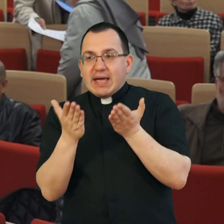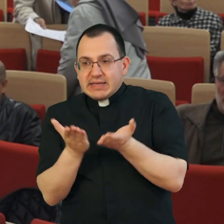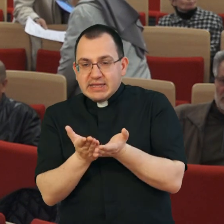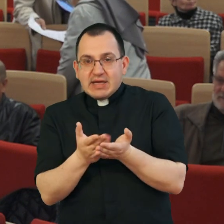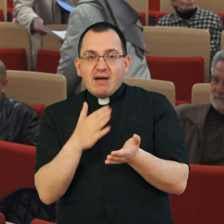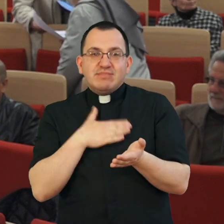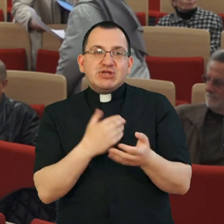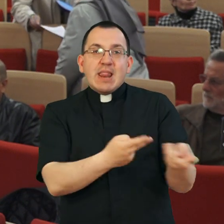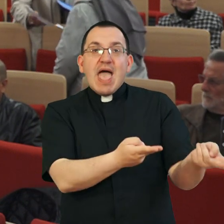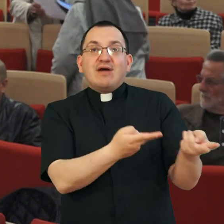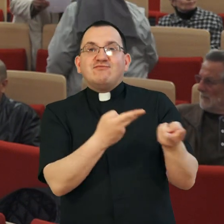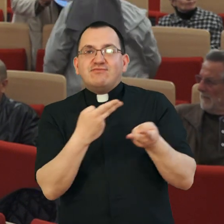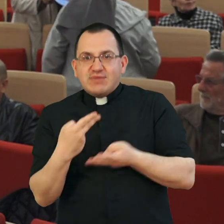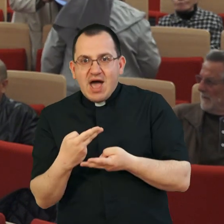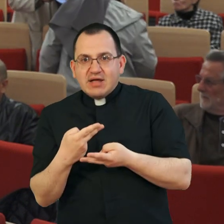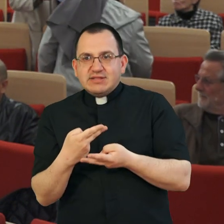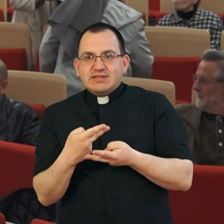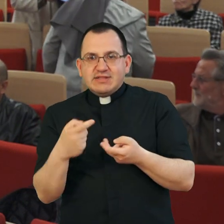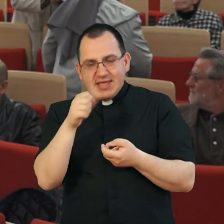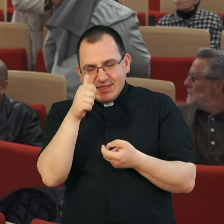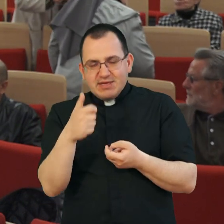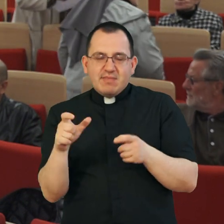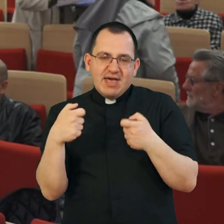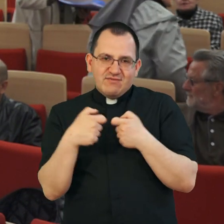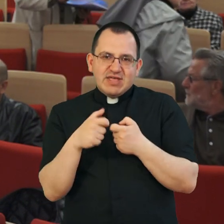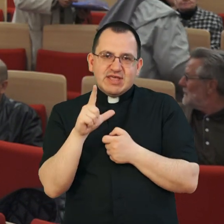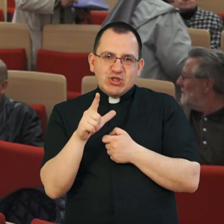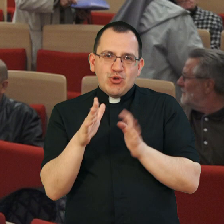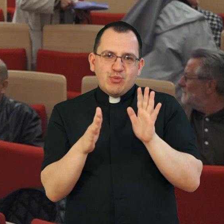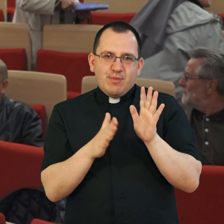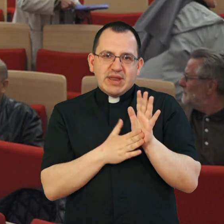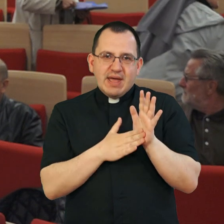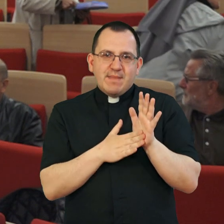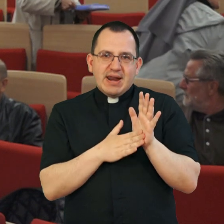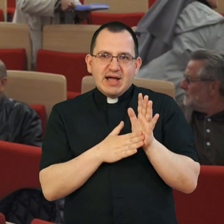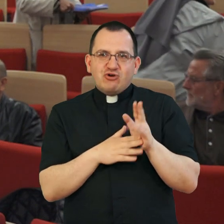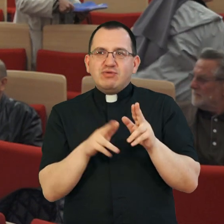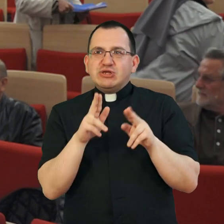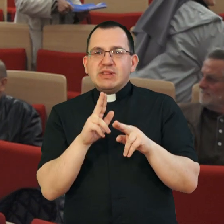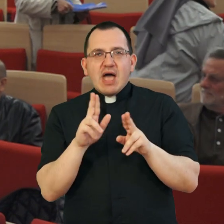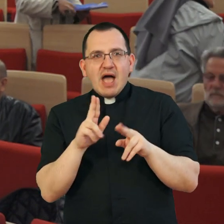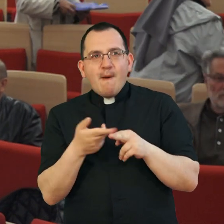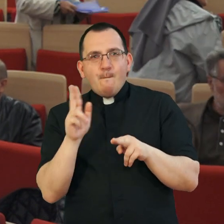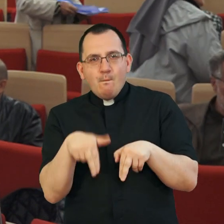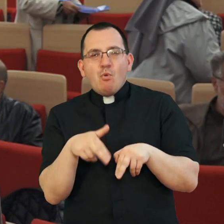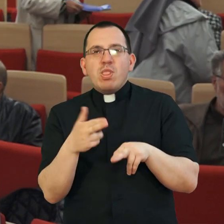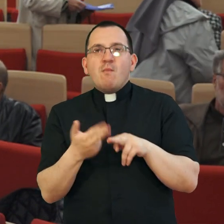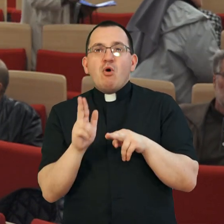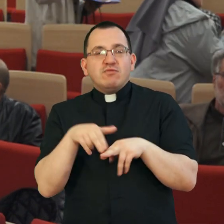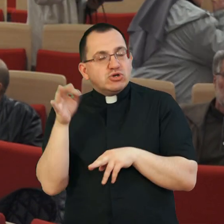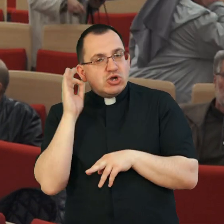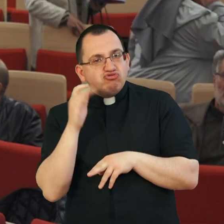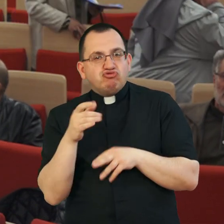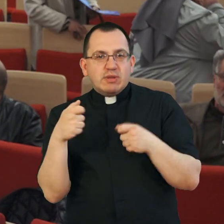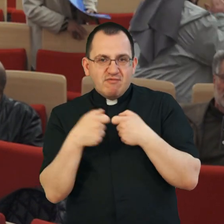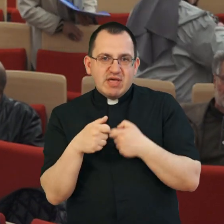ime, lik, djelo i radove Ljubomira Marakovića ponovo u javnu svijest i znanje i prikazuju